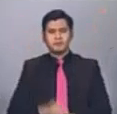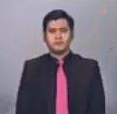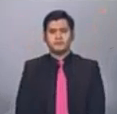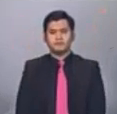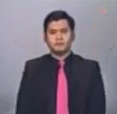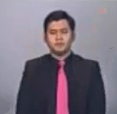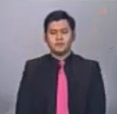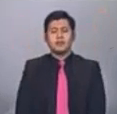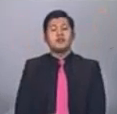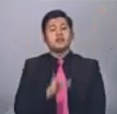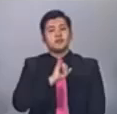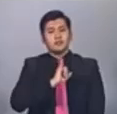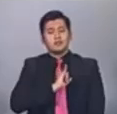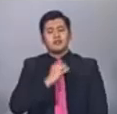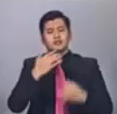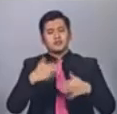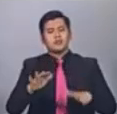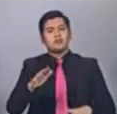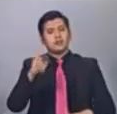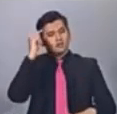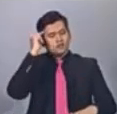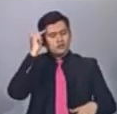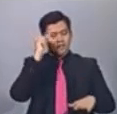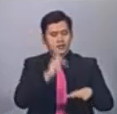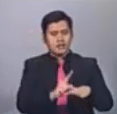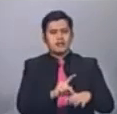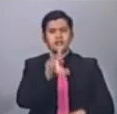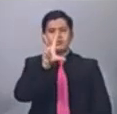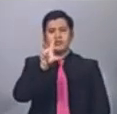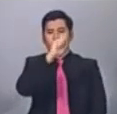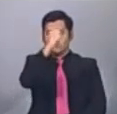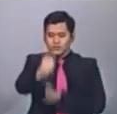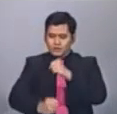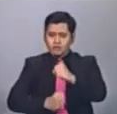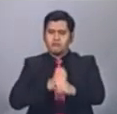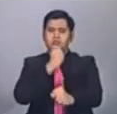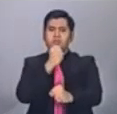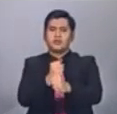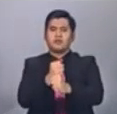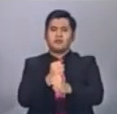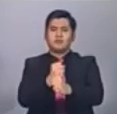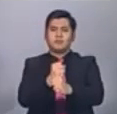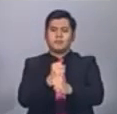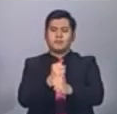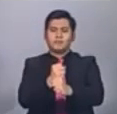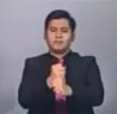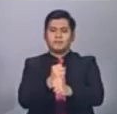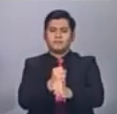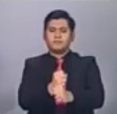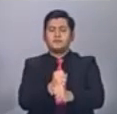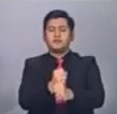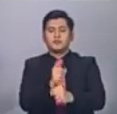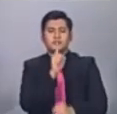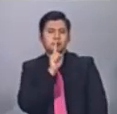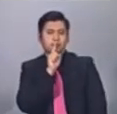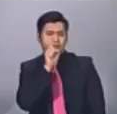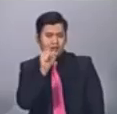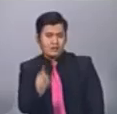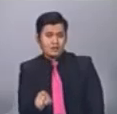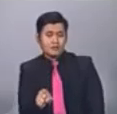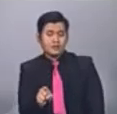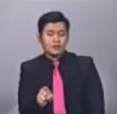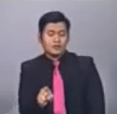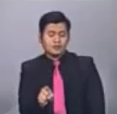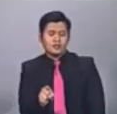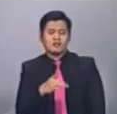Dan saya sudah kenal dia hampir 30 tahun lah. Dan ini merupakan satu, bukan saja